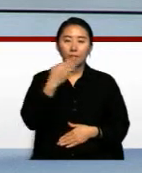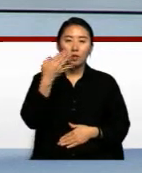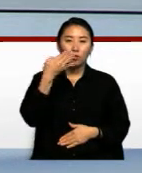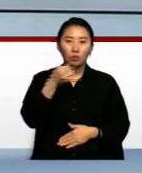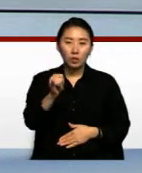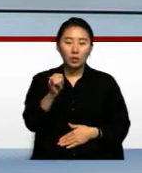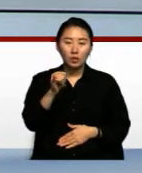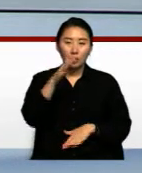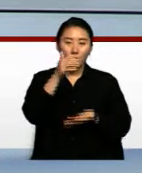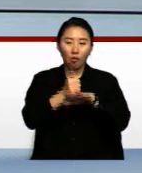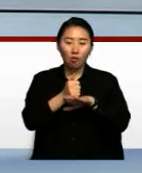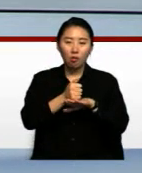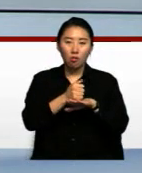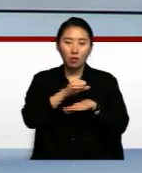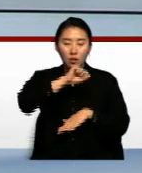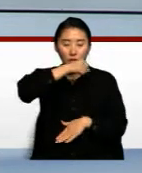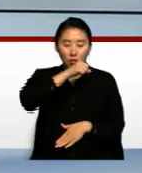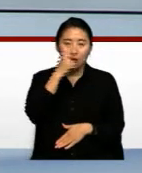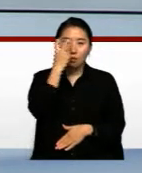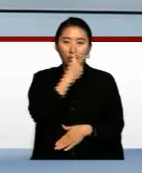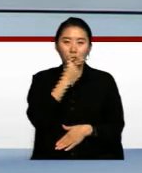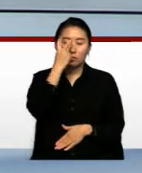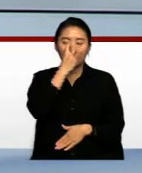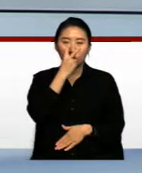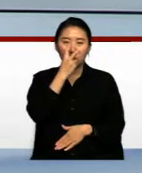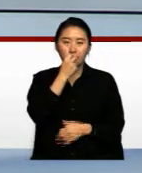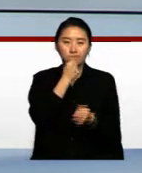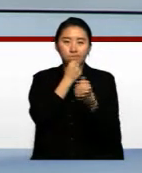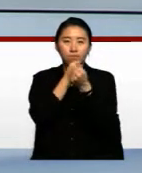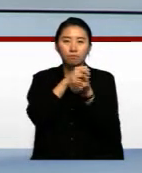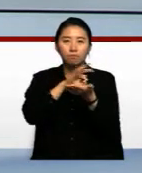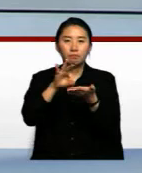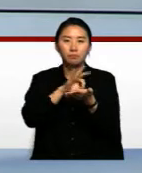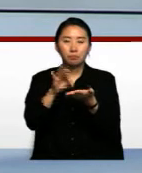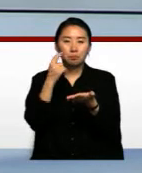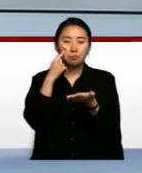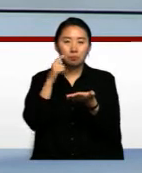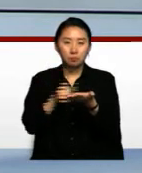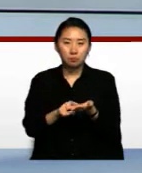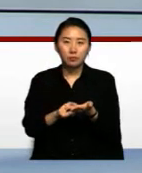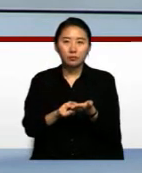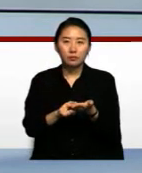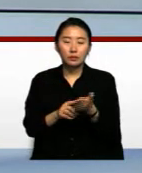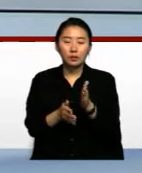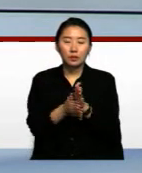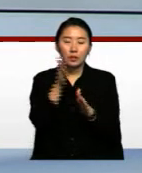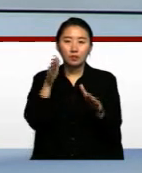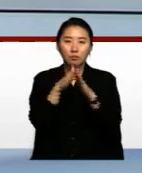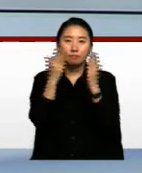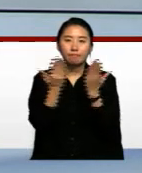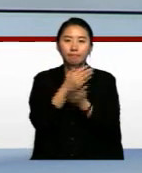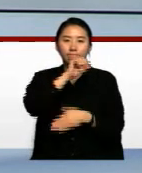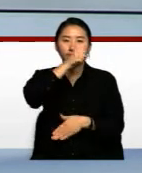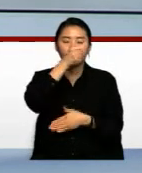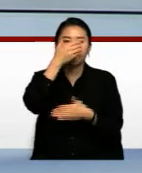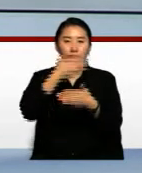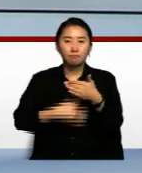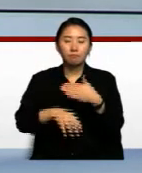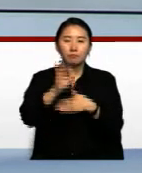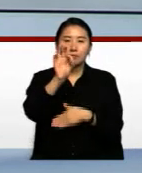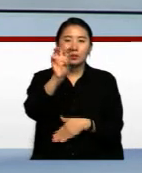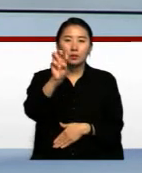구리시 결산검사에서 주먹구구식 예산 집행이 속속 확인되고 있습니다. 시 전체 예산 중에서 안 쓰고 남은